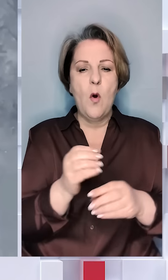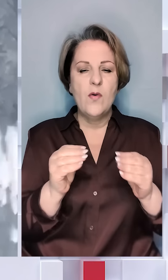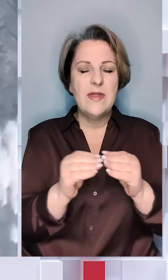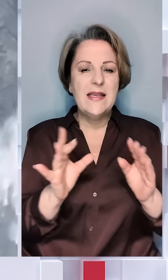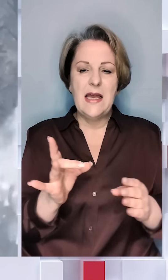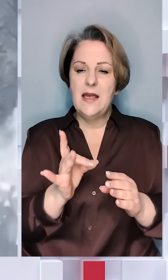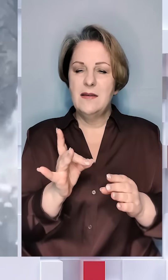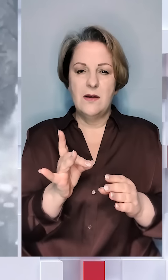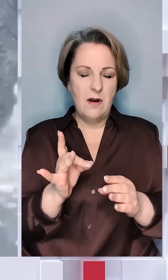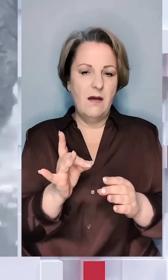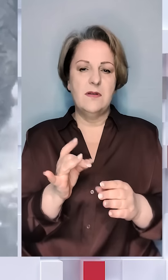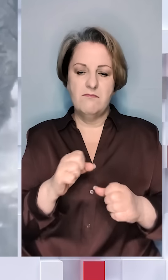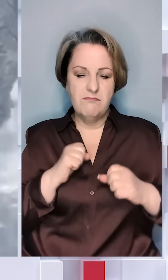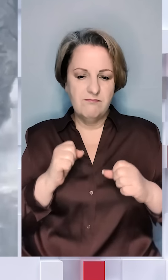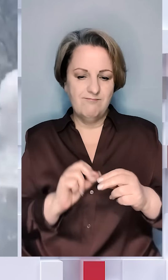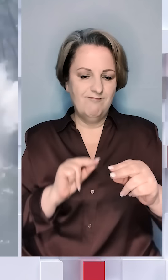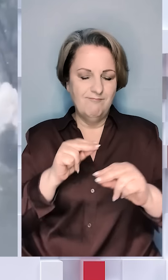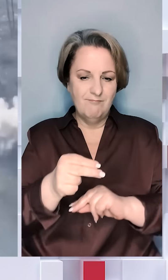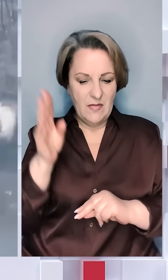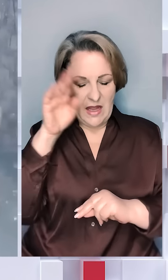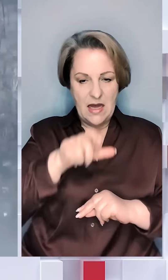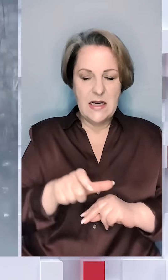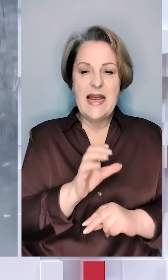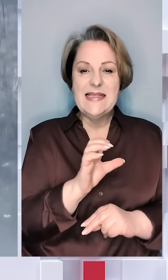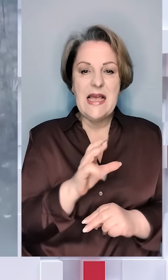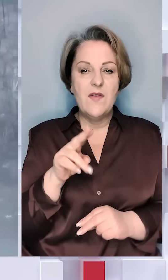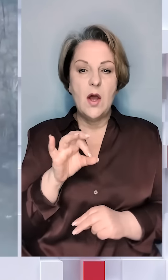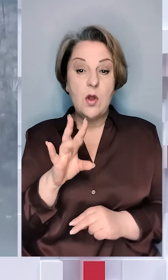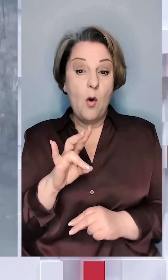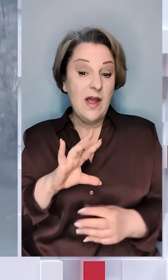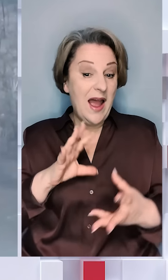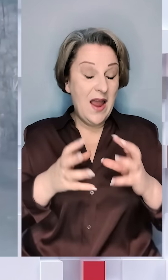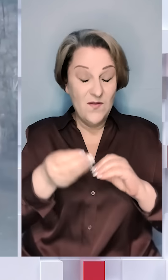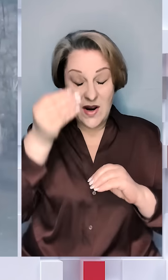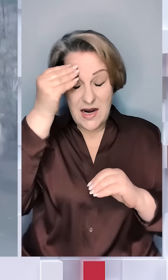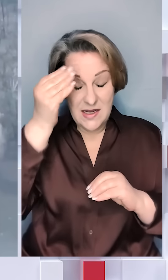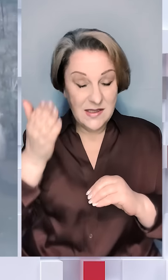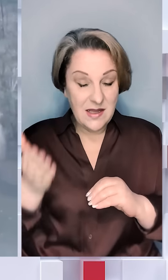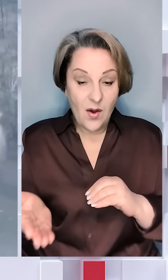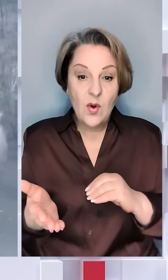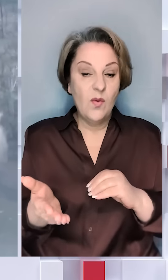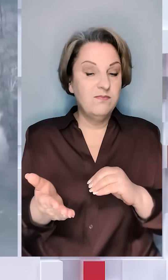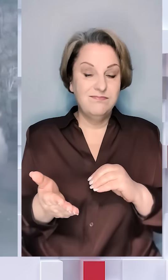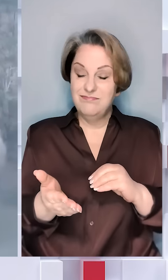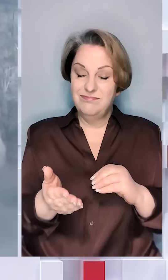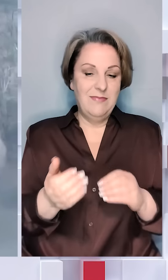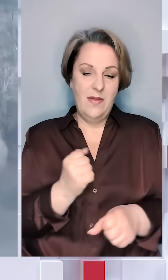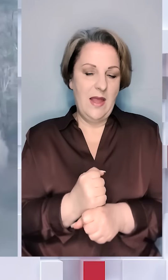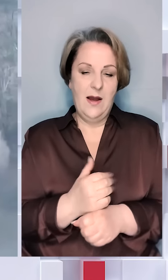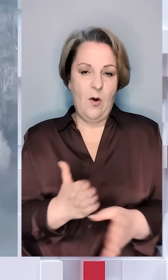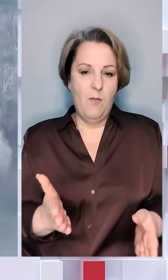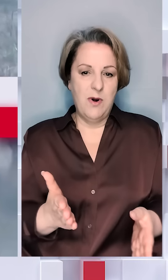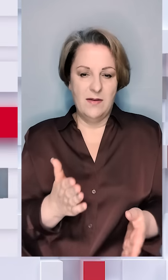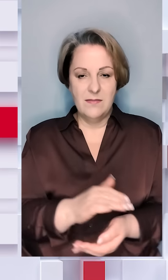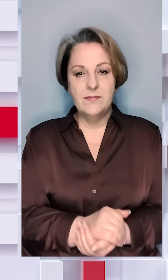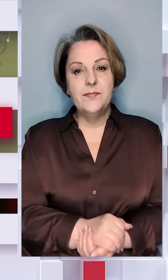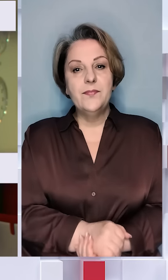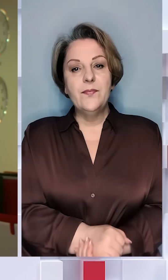десяток невдалих спроб перетнути річку Сіверський Донець. Та висновків із того вони, судячи з утилізації своїх військ, не роблять.